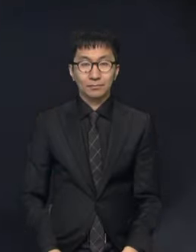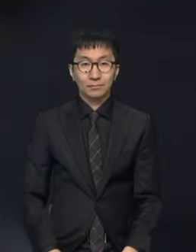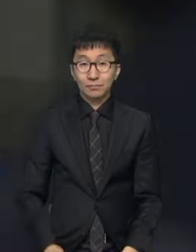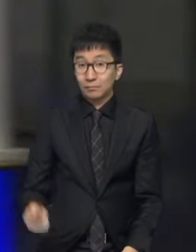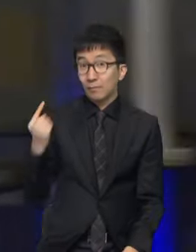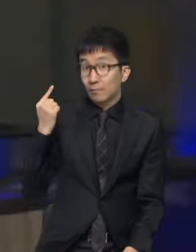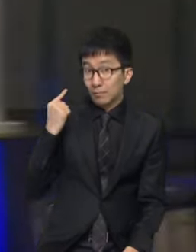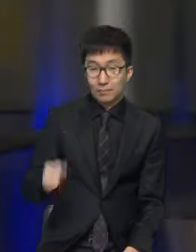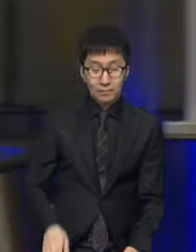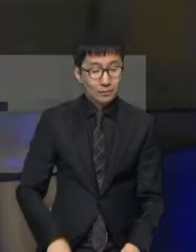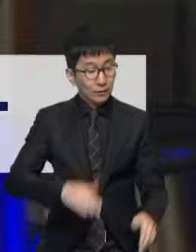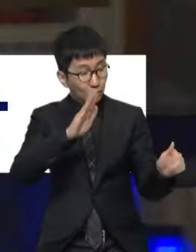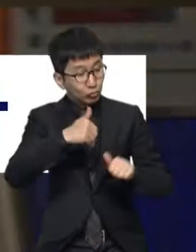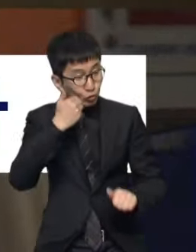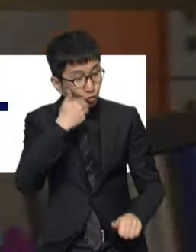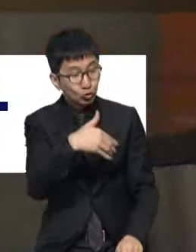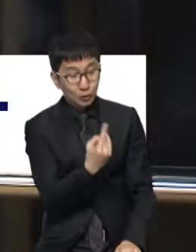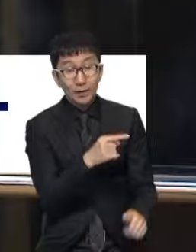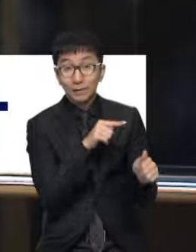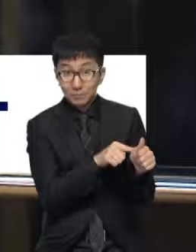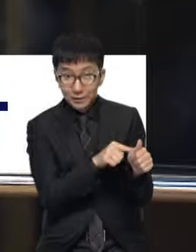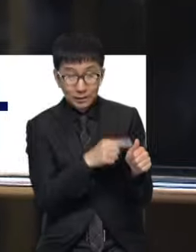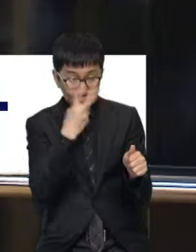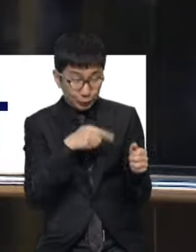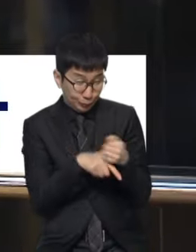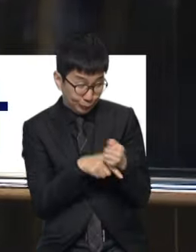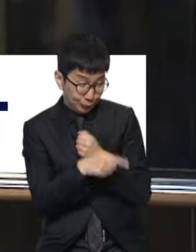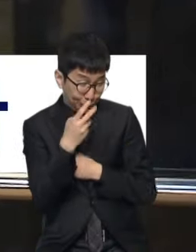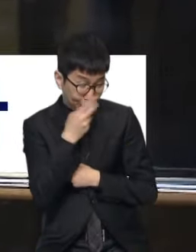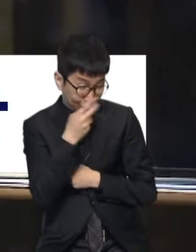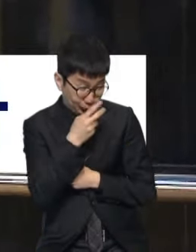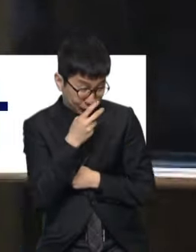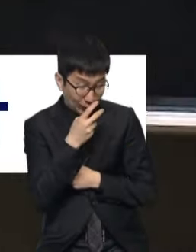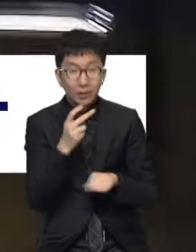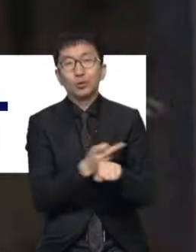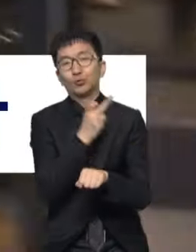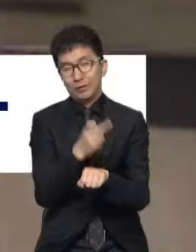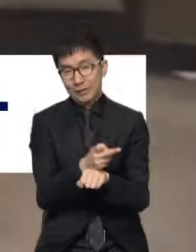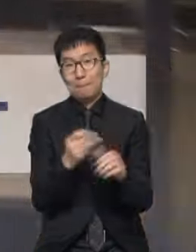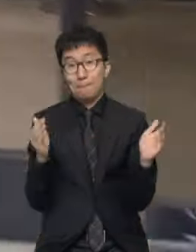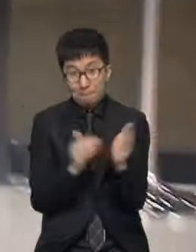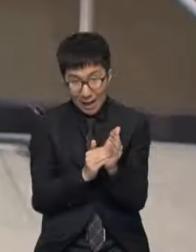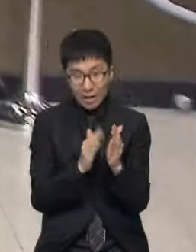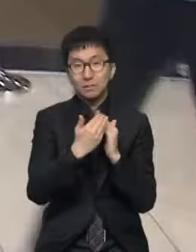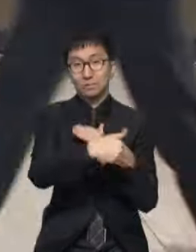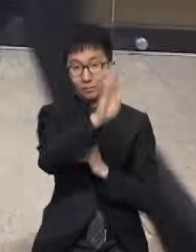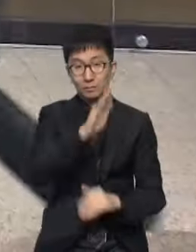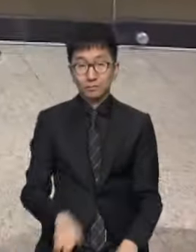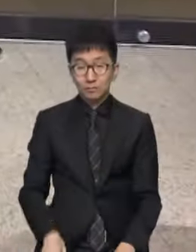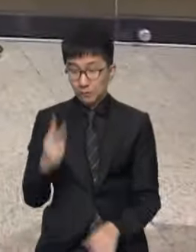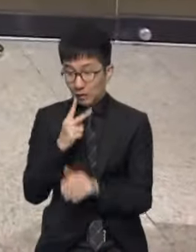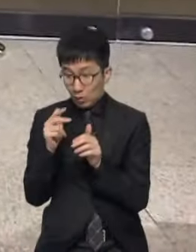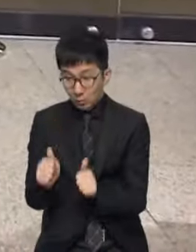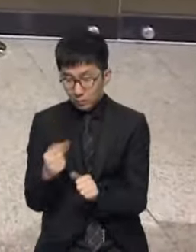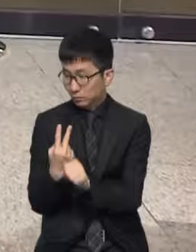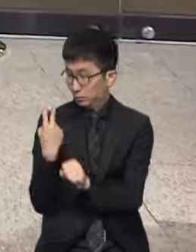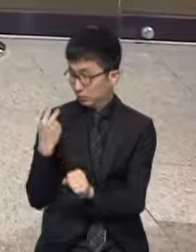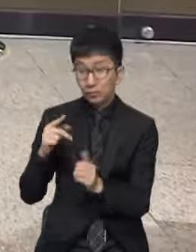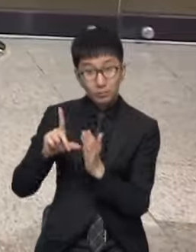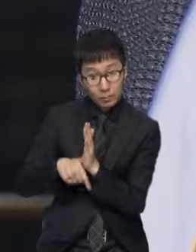어제 소환된 최재영 목사는 12시간 동안 조사를 받고 검찰청사를 빠져나왔습니다. 검찰은 재작년 최 목사가